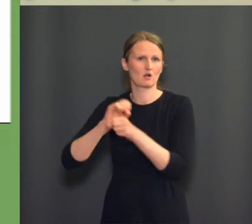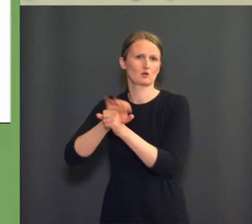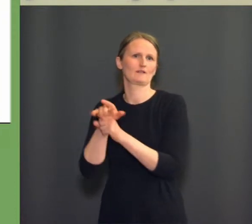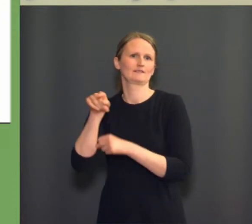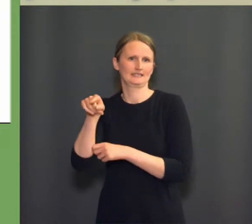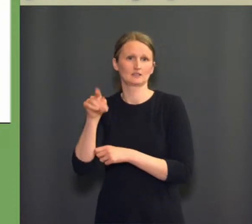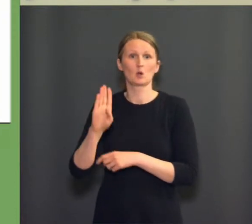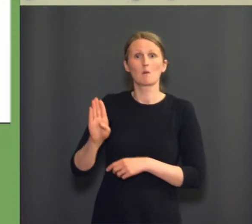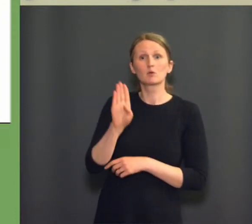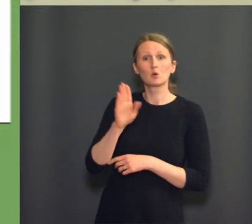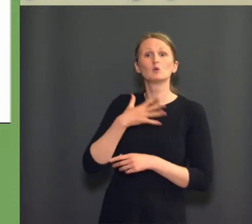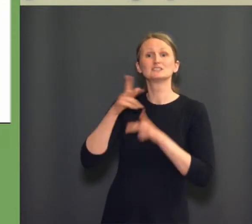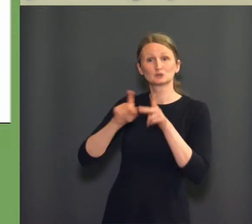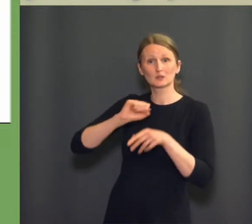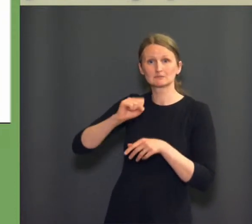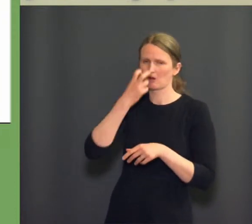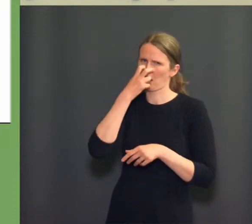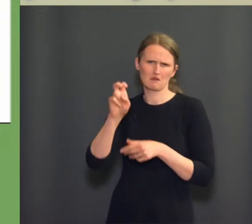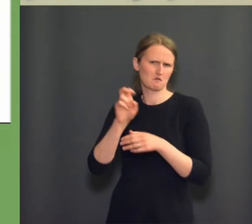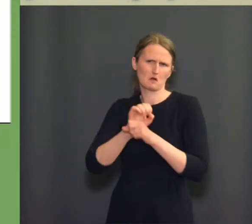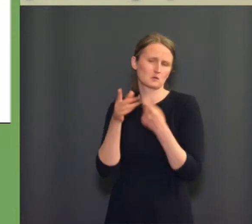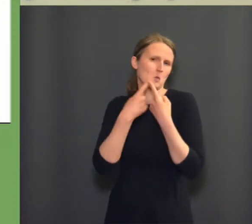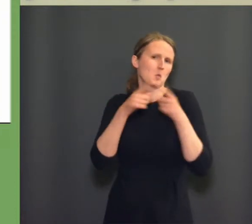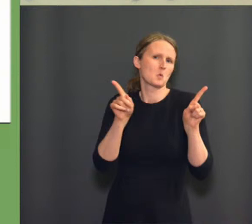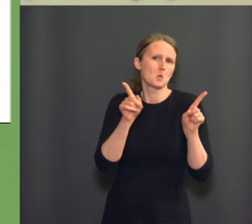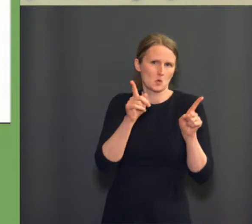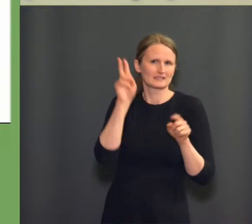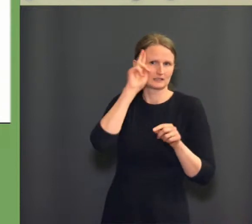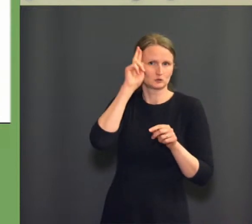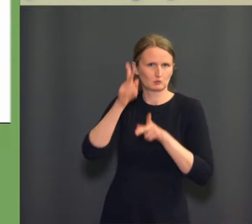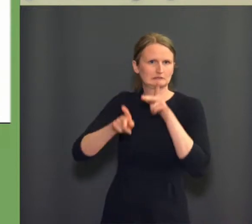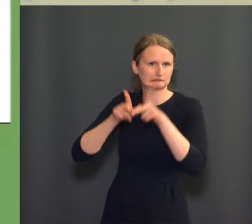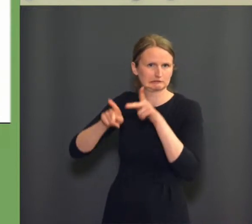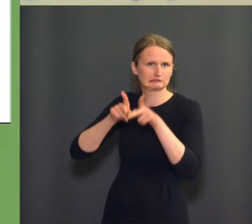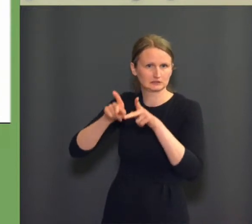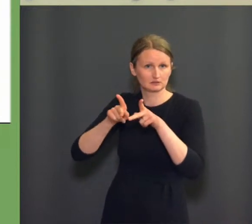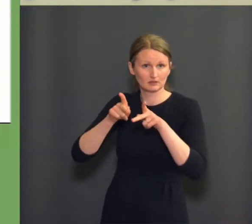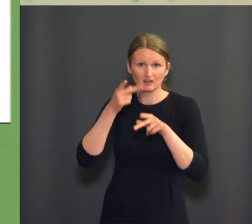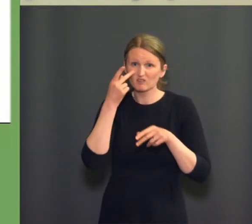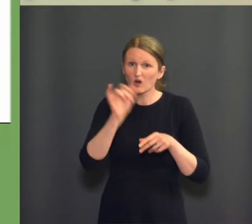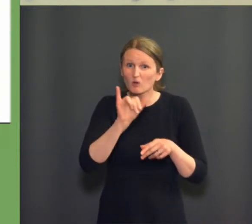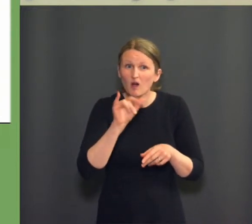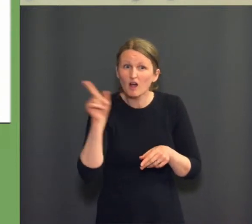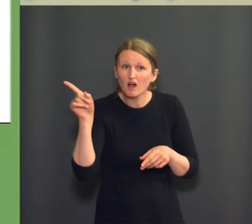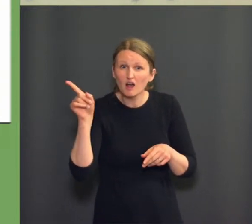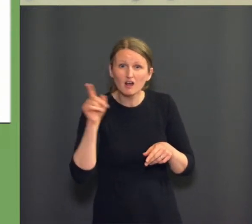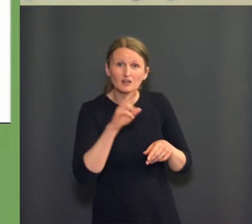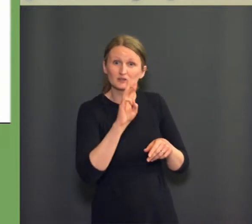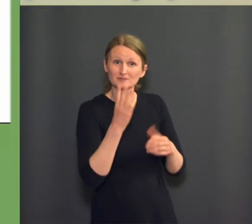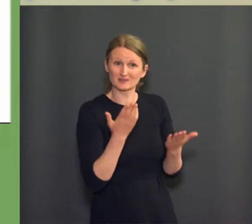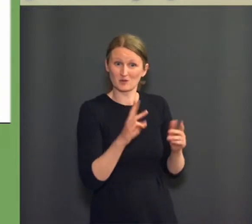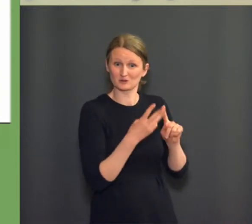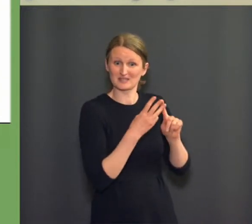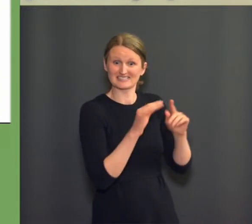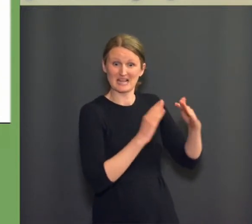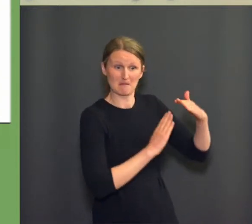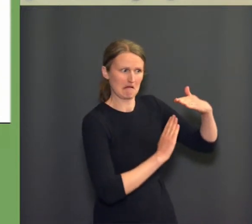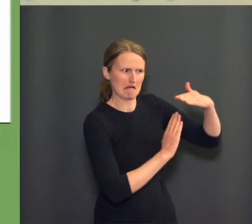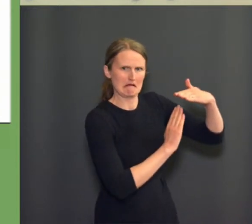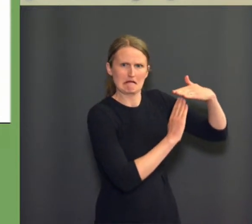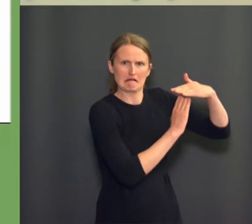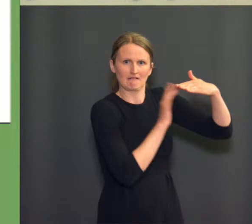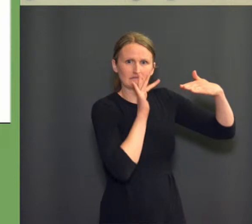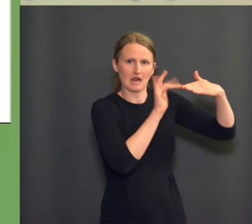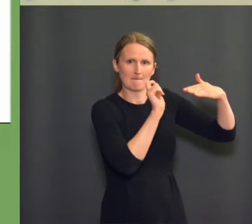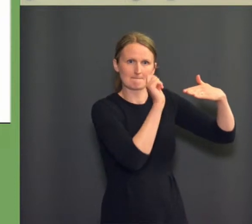sommes en train de frôler cette barre puisque nous occupons pratiquement actuellement avec le total des patients 96% des lits de soins